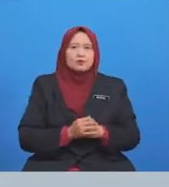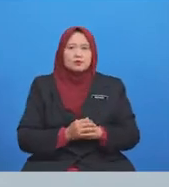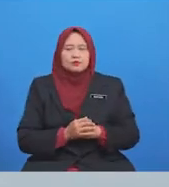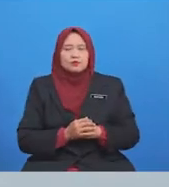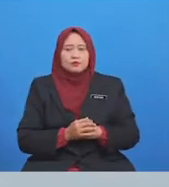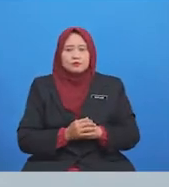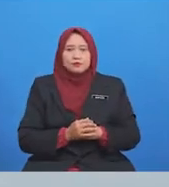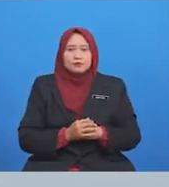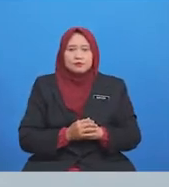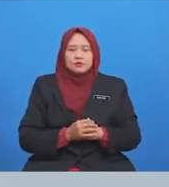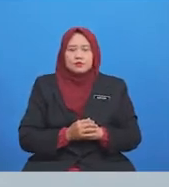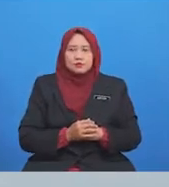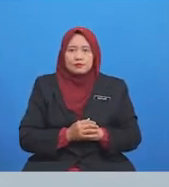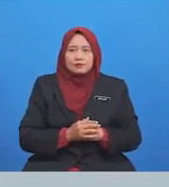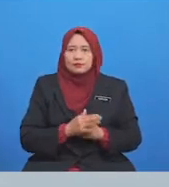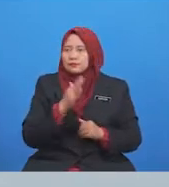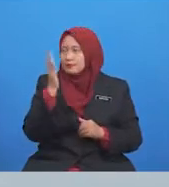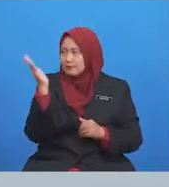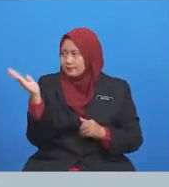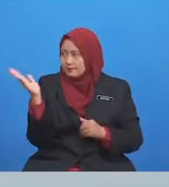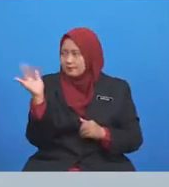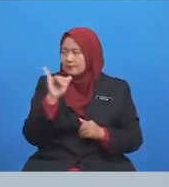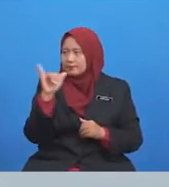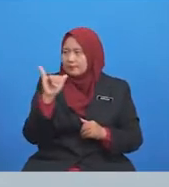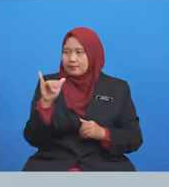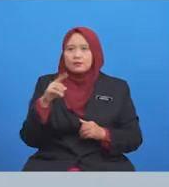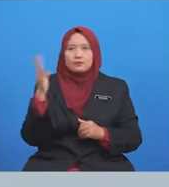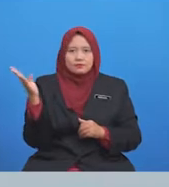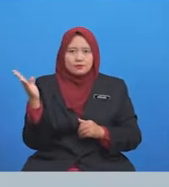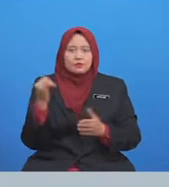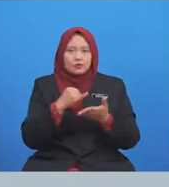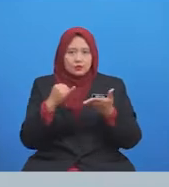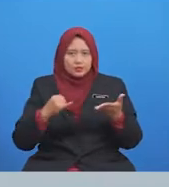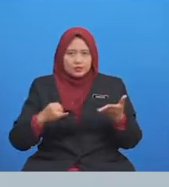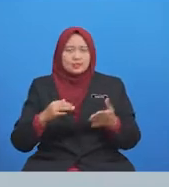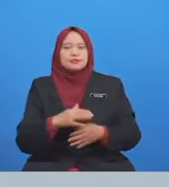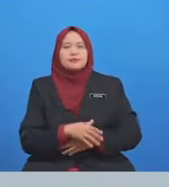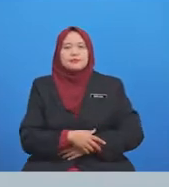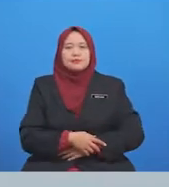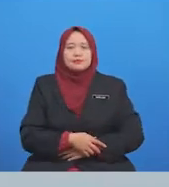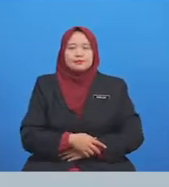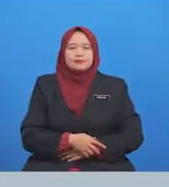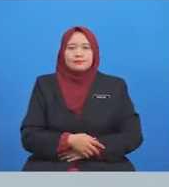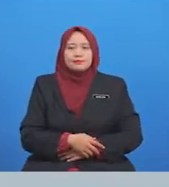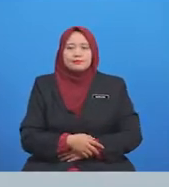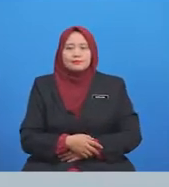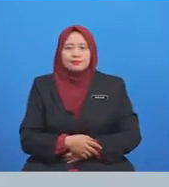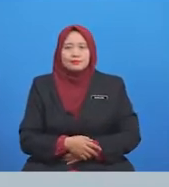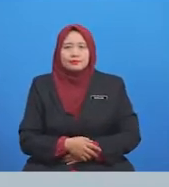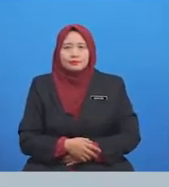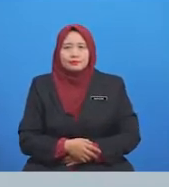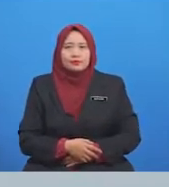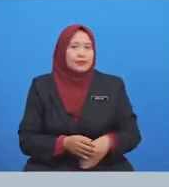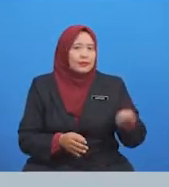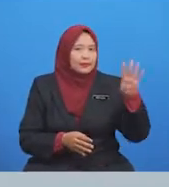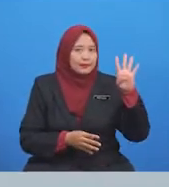Murid-murid, anda akan dapat lihat dua bulatan yang bertindihan seperti yang dipaparkan.